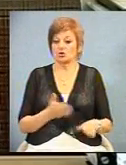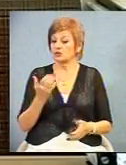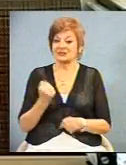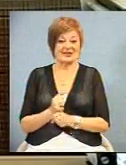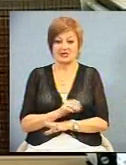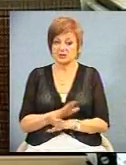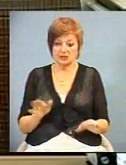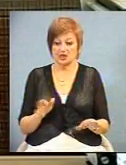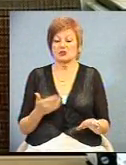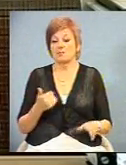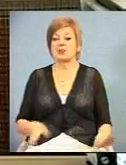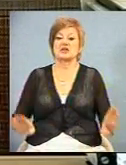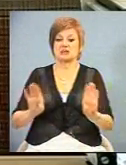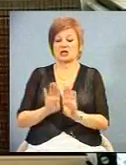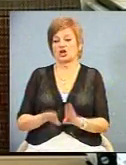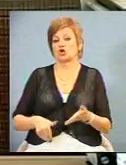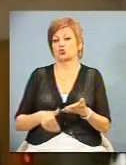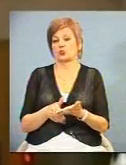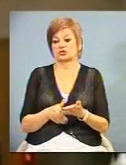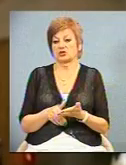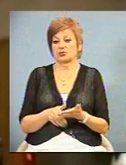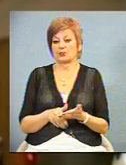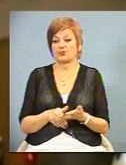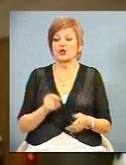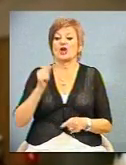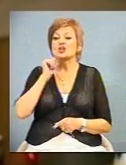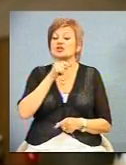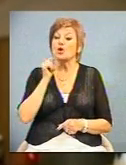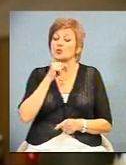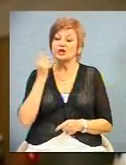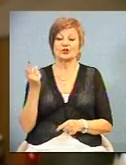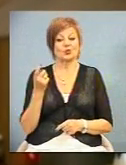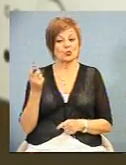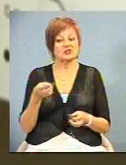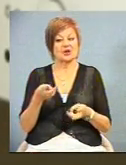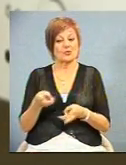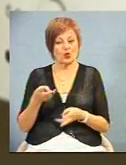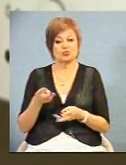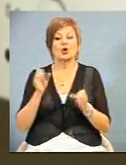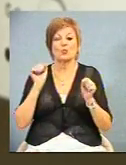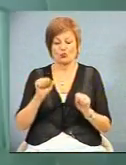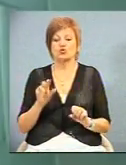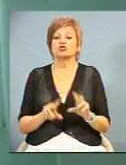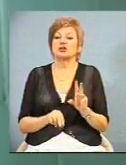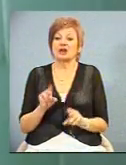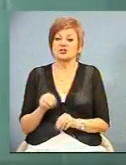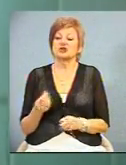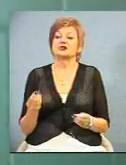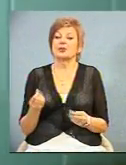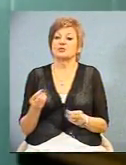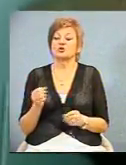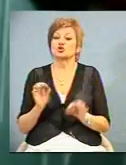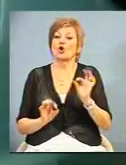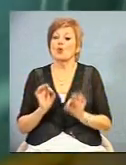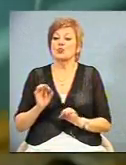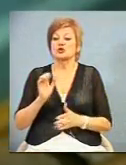не сделал, мы закрыли. Все. Заощадливі власники індивідуального опалення можуть розраховувати на грошову